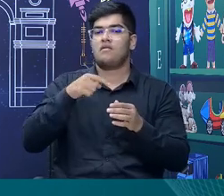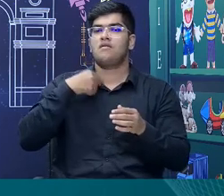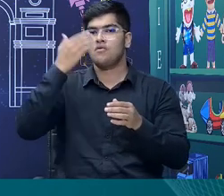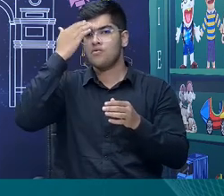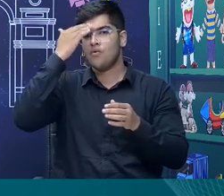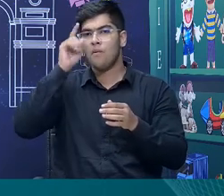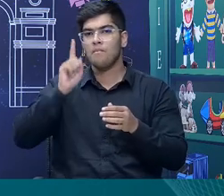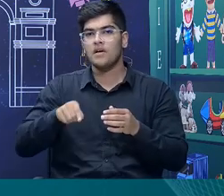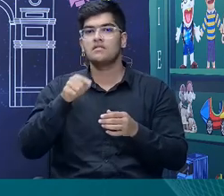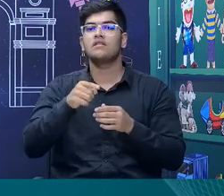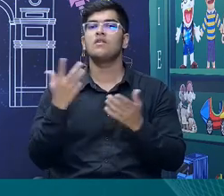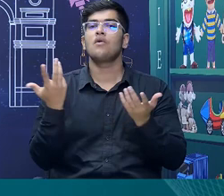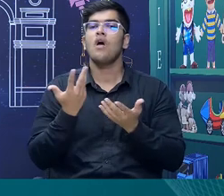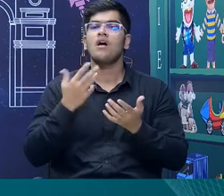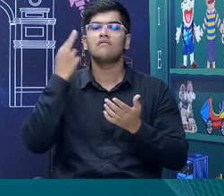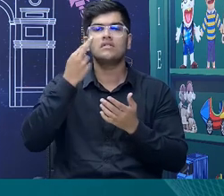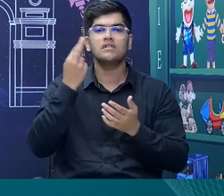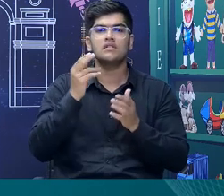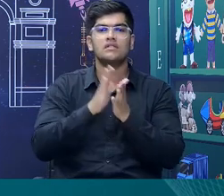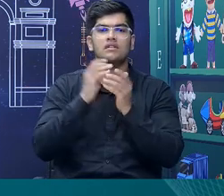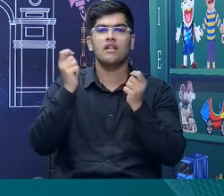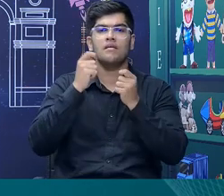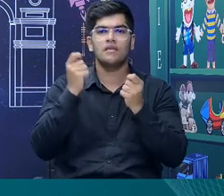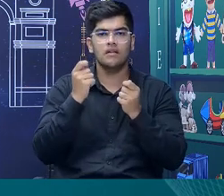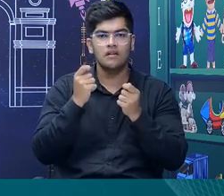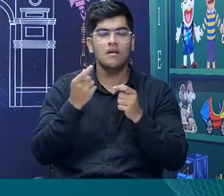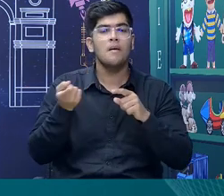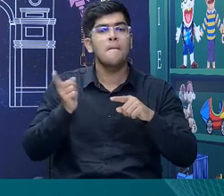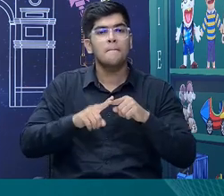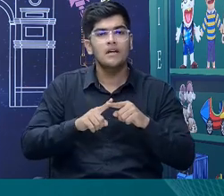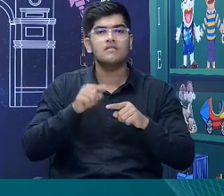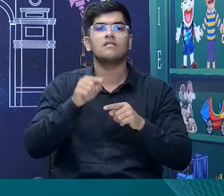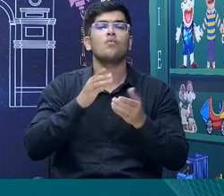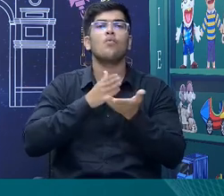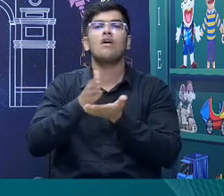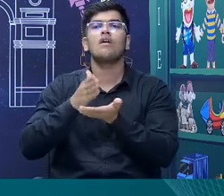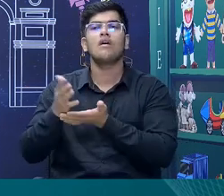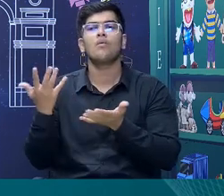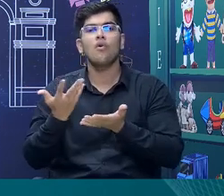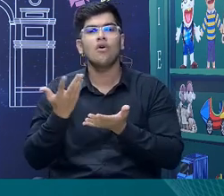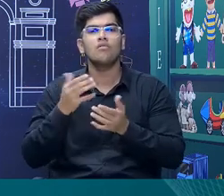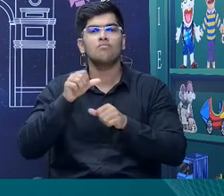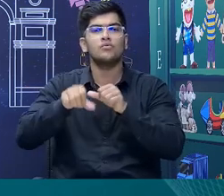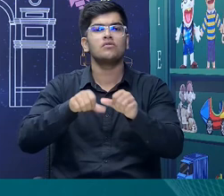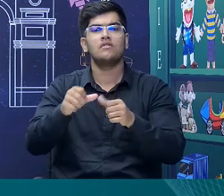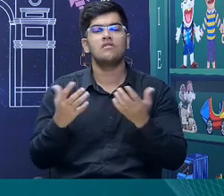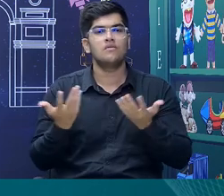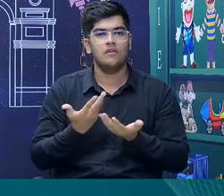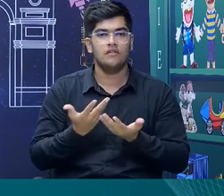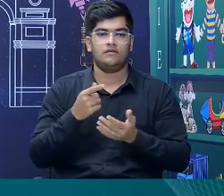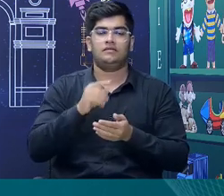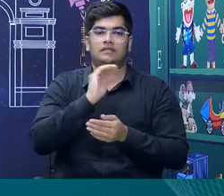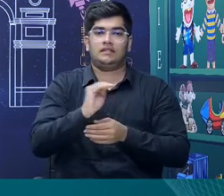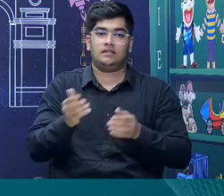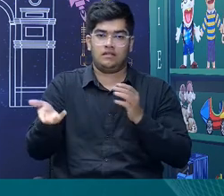की ये क्यों मनाया जाता है कहां मनाया जाता है और कैसे मनाया जाता है तो बच्चों आपके लिए